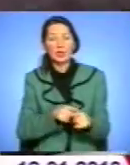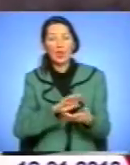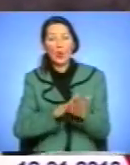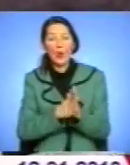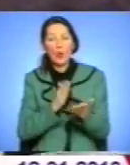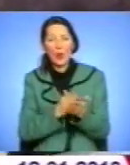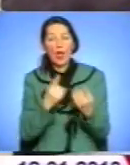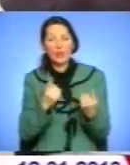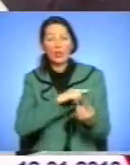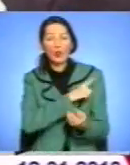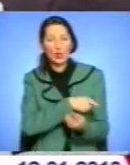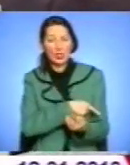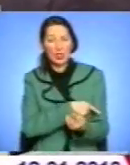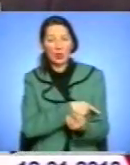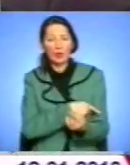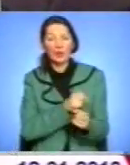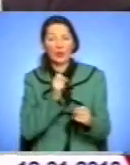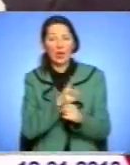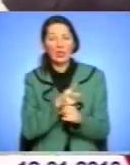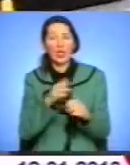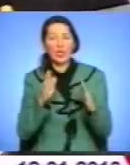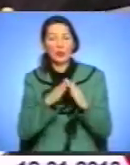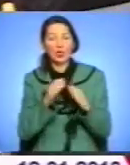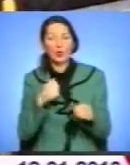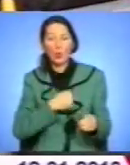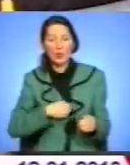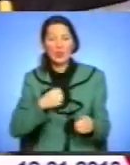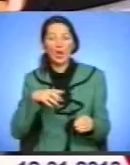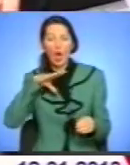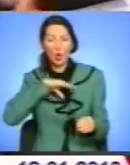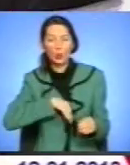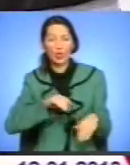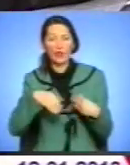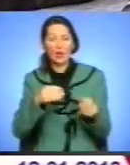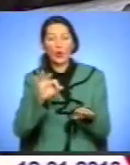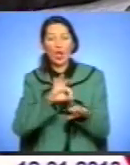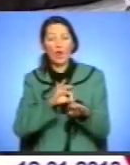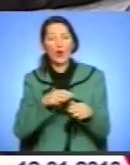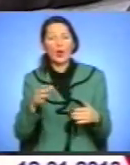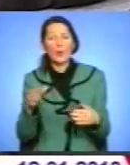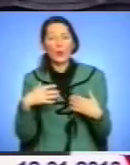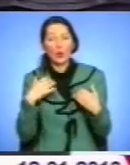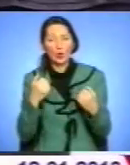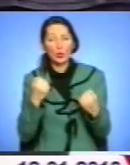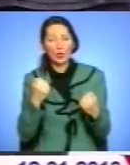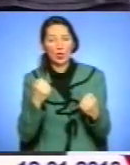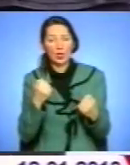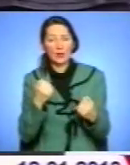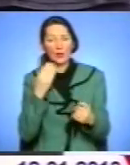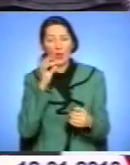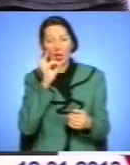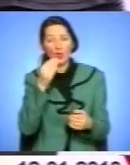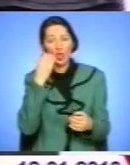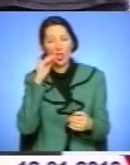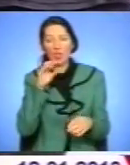Гамує пристрасті, виганяє з оселі злих духів, дарує хворим одужання. Кажуть, ліпших ліків немає. Від усіх хвороб зцілює,